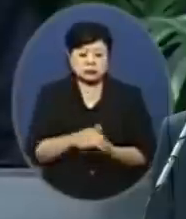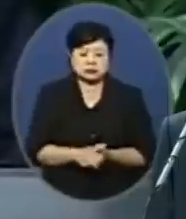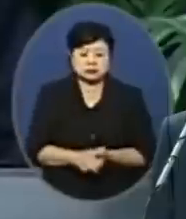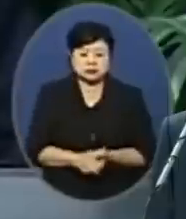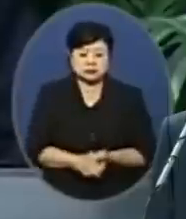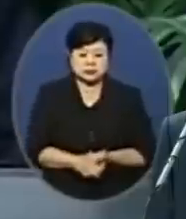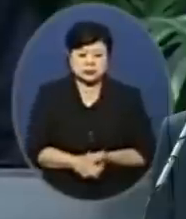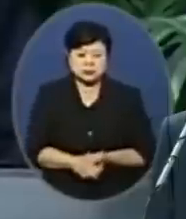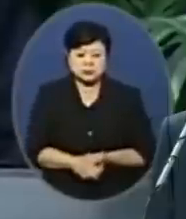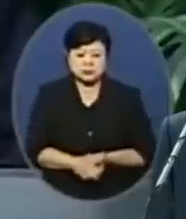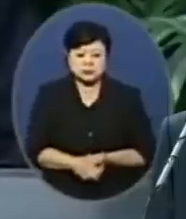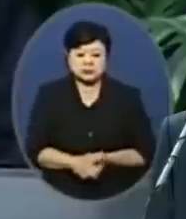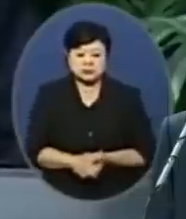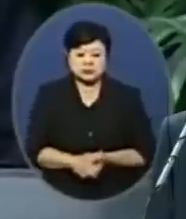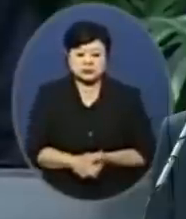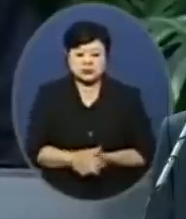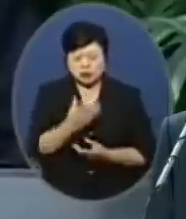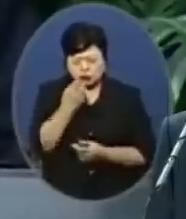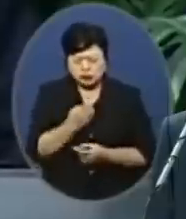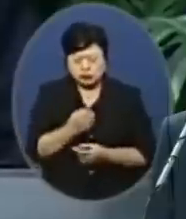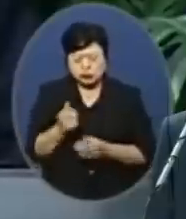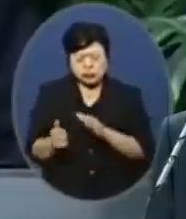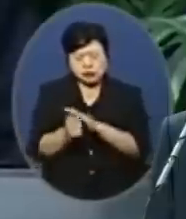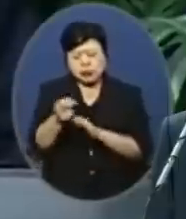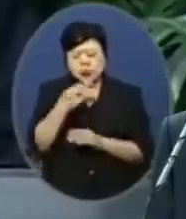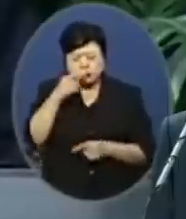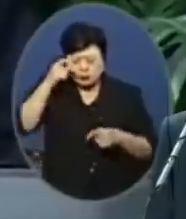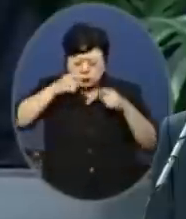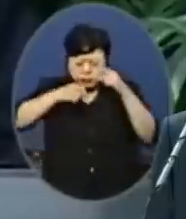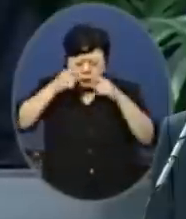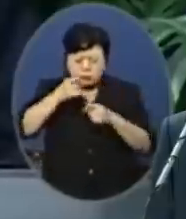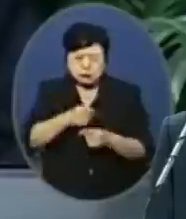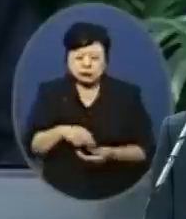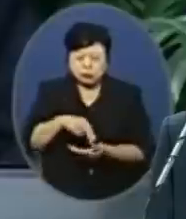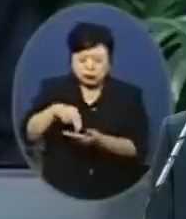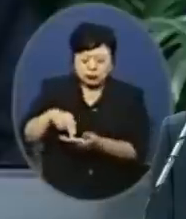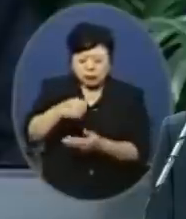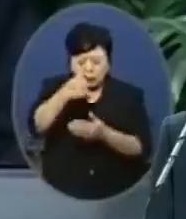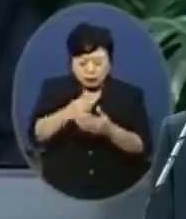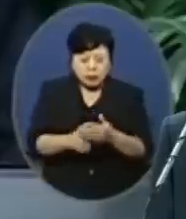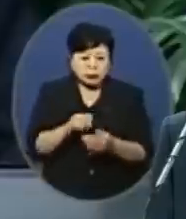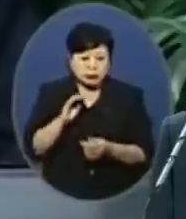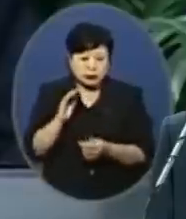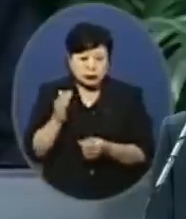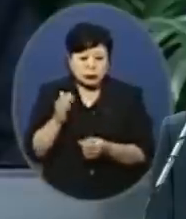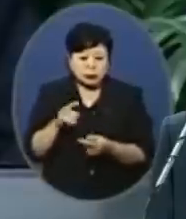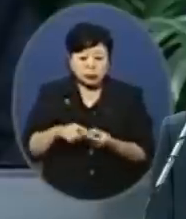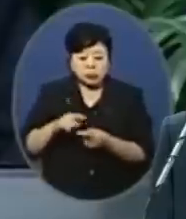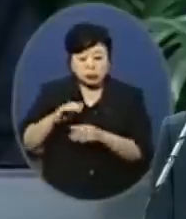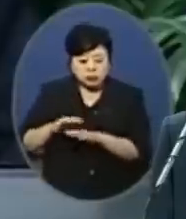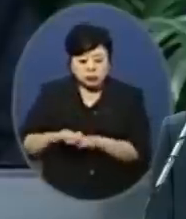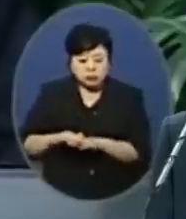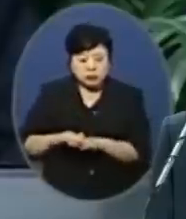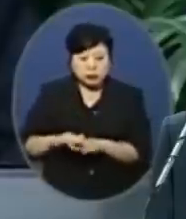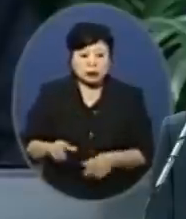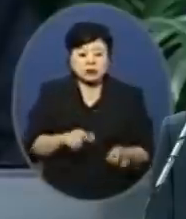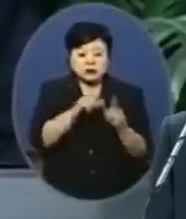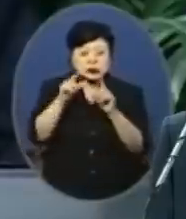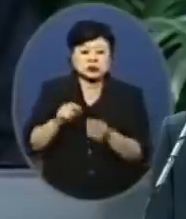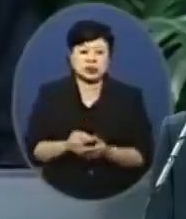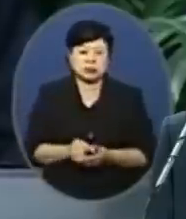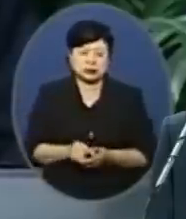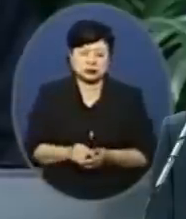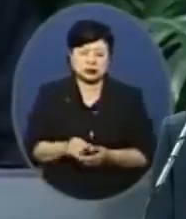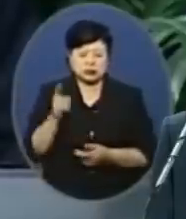물러가는 것입니다. 만일 우울하고 희망을 잃고 슬픔과 고독의 수렁에 빠지게 된 것을 내버려 놓으면 삶을